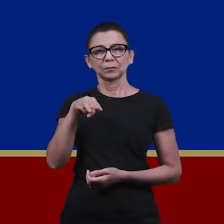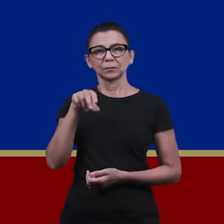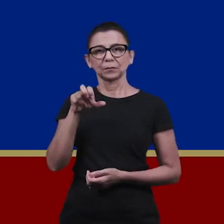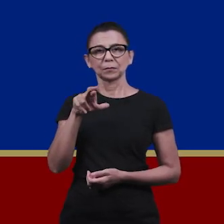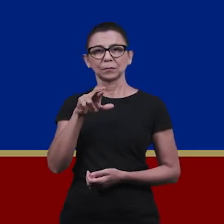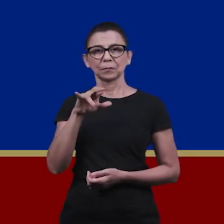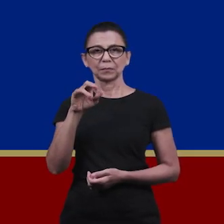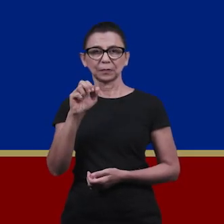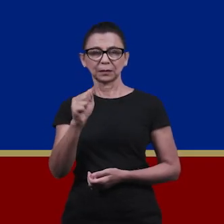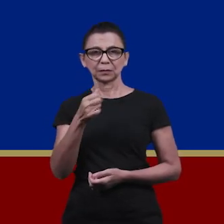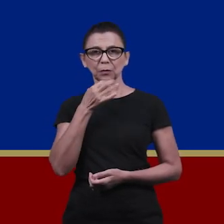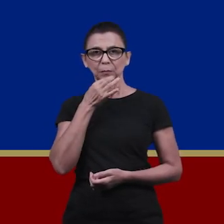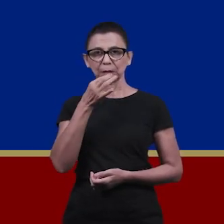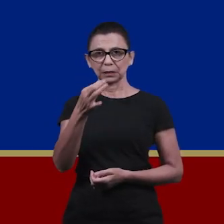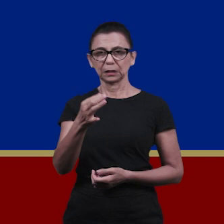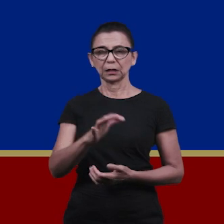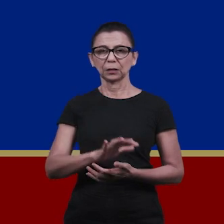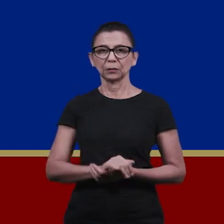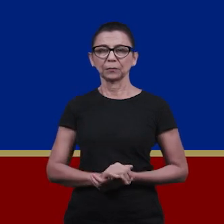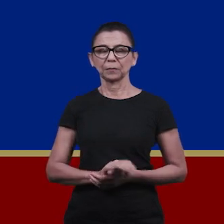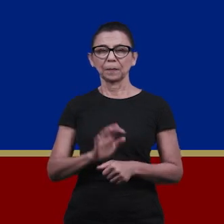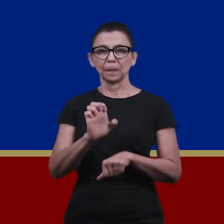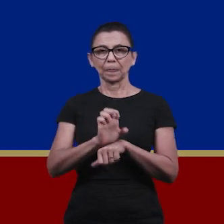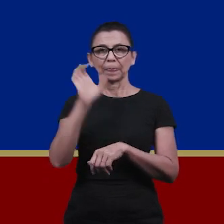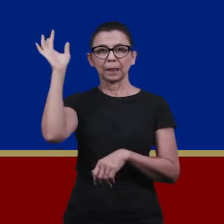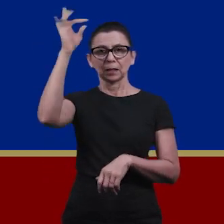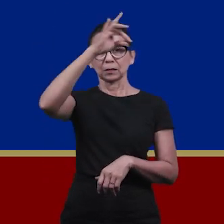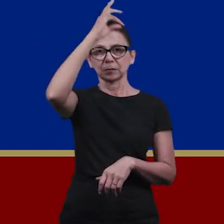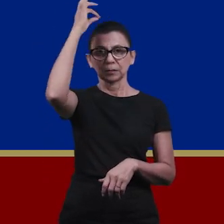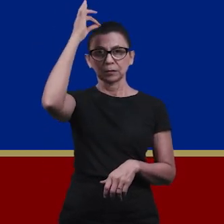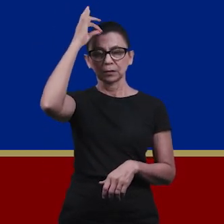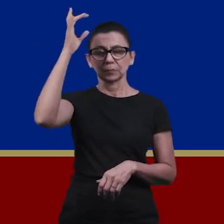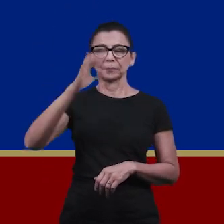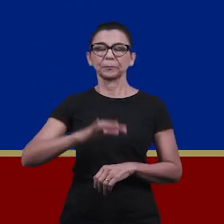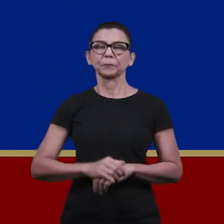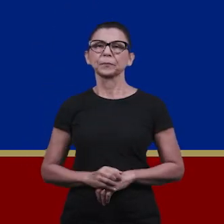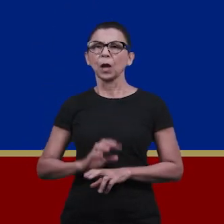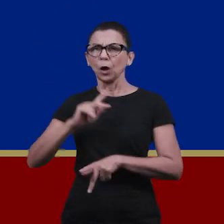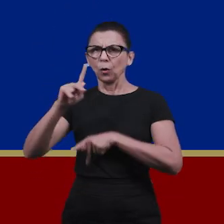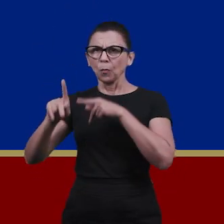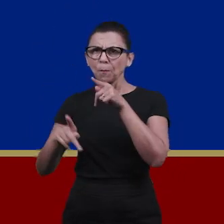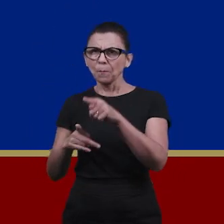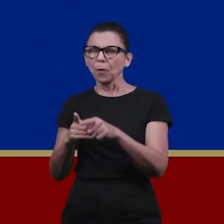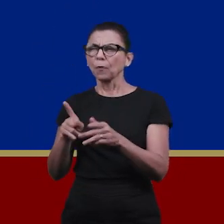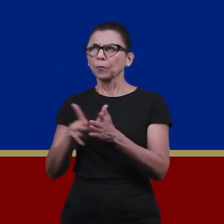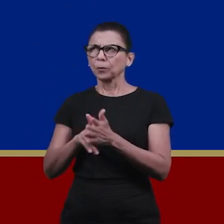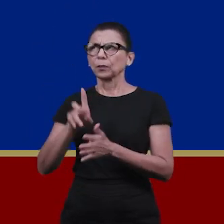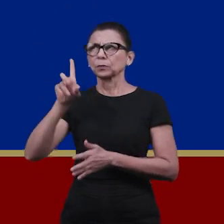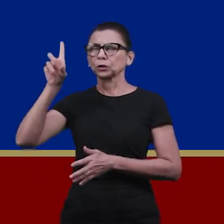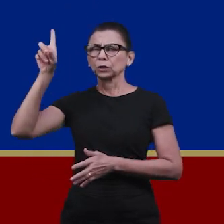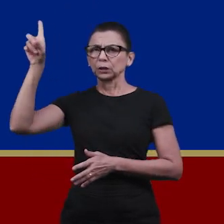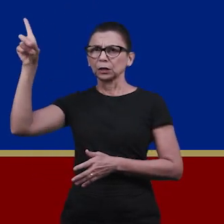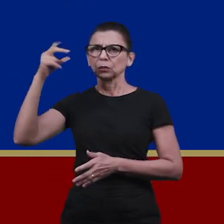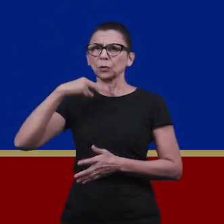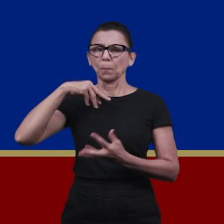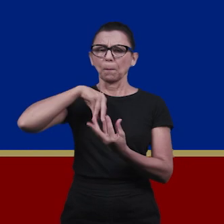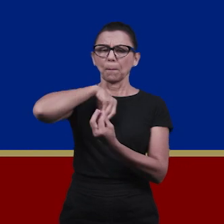peuple de Dieu ne peut pas mélanger la parole de Dieu avec l'hypocrisie,